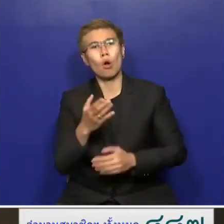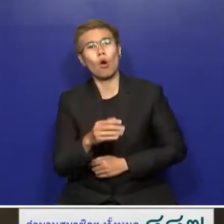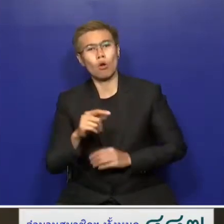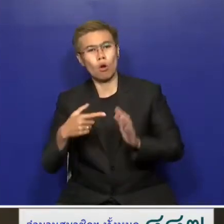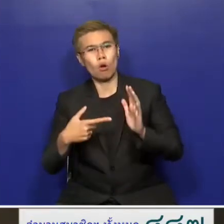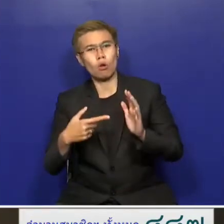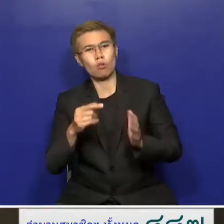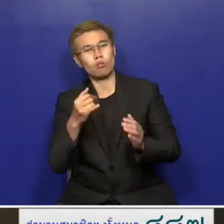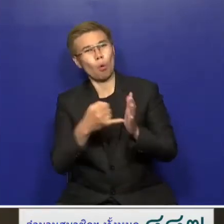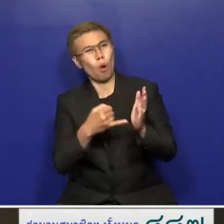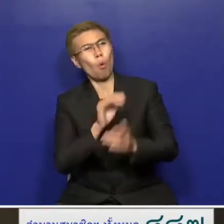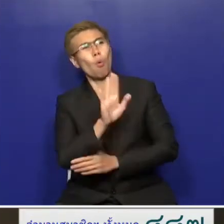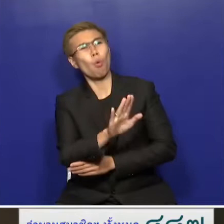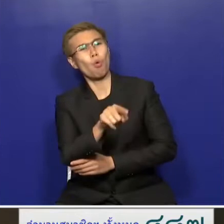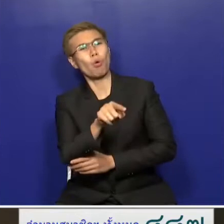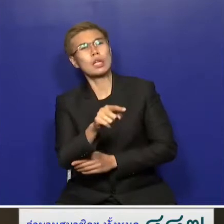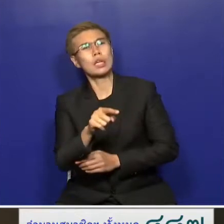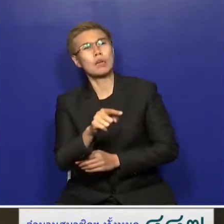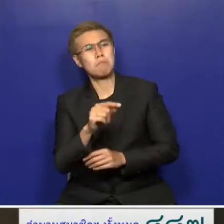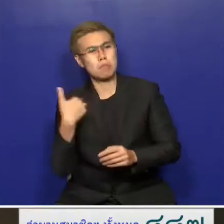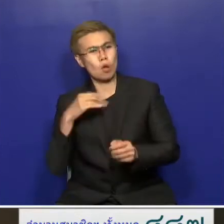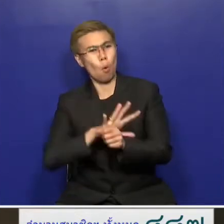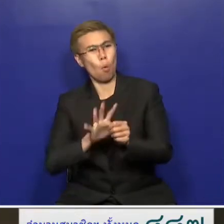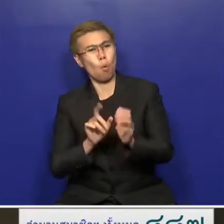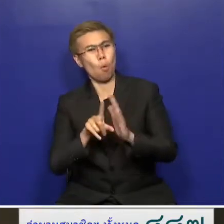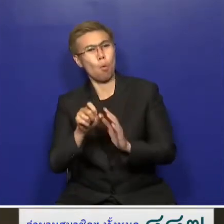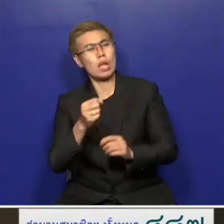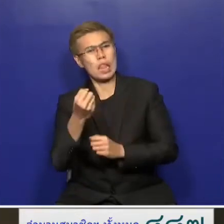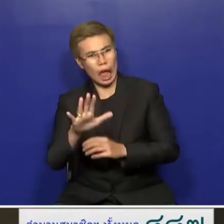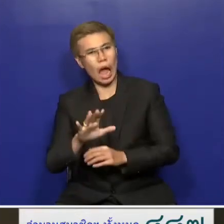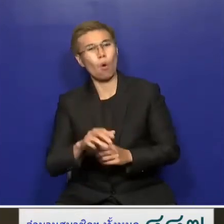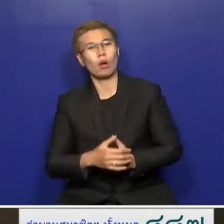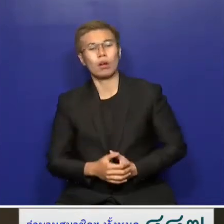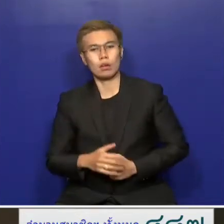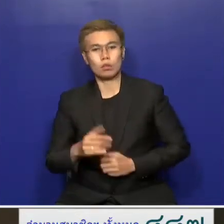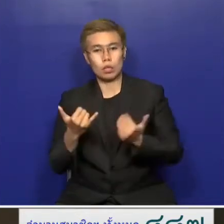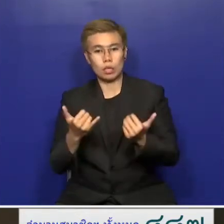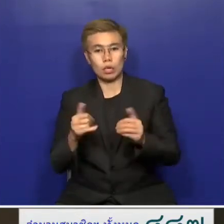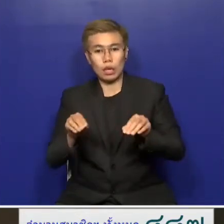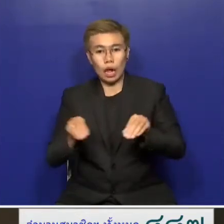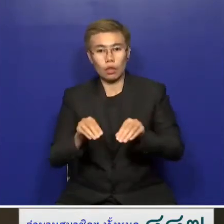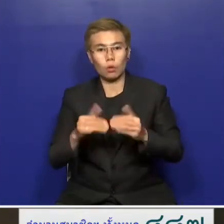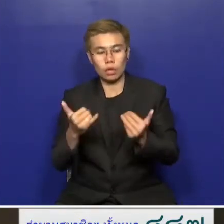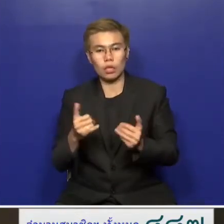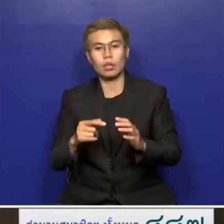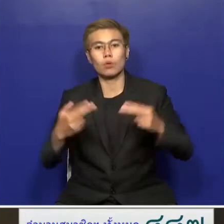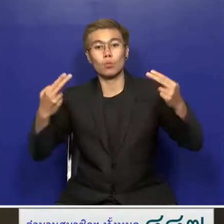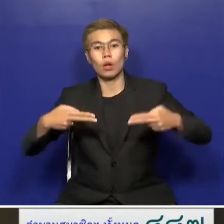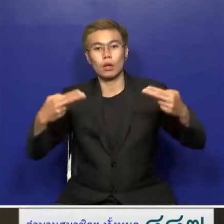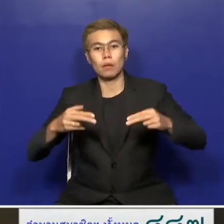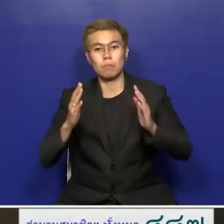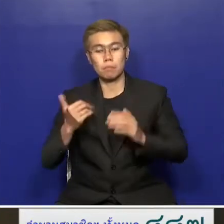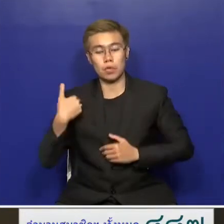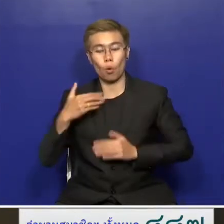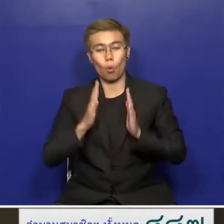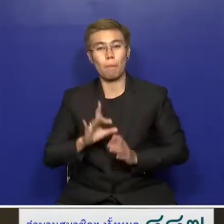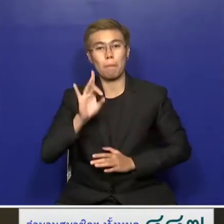soonerขวกลคุณได้ไหม เขา Galaxy ได้ นะคะ เพระว่า อ่ะ ตอนนี้ที่สมุสงครามมี ติด 8 คนนะคะ แต่ทฉันก็ม